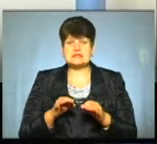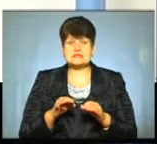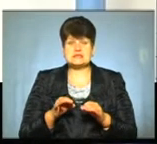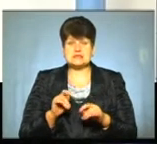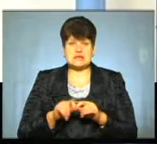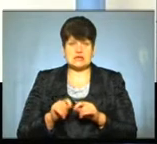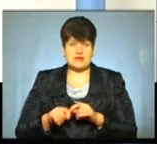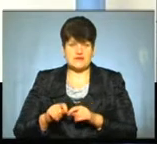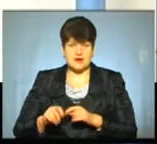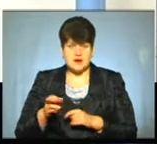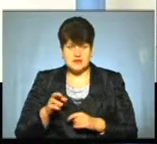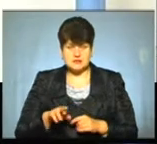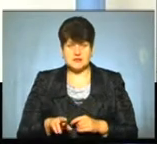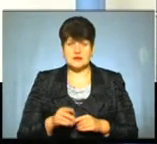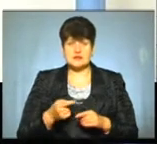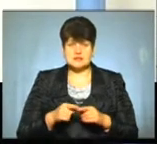все-таки